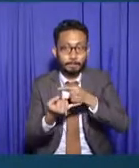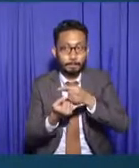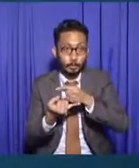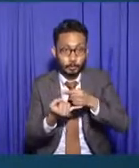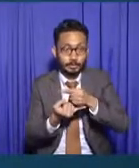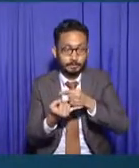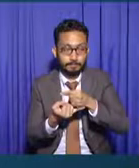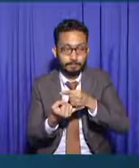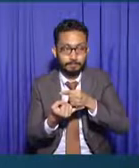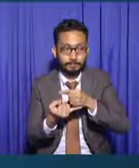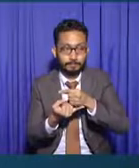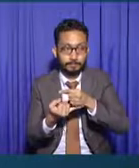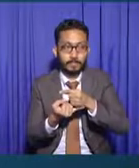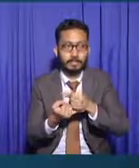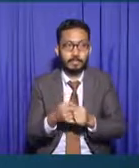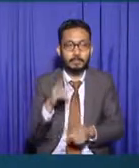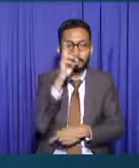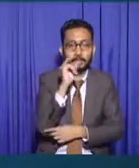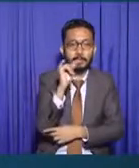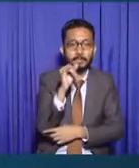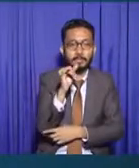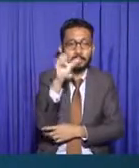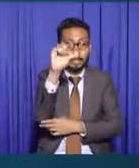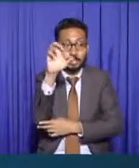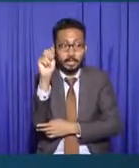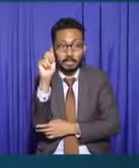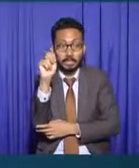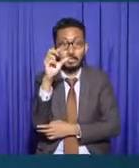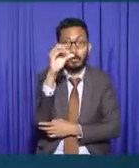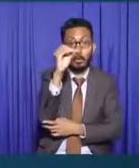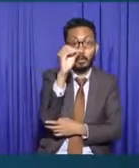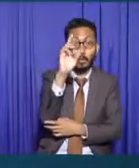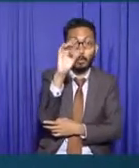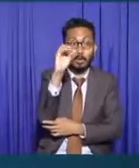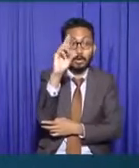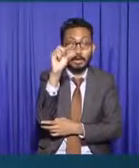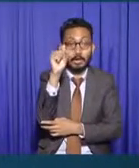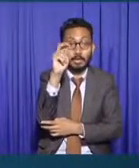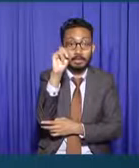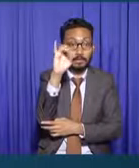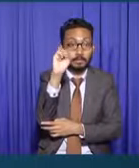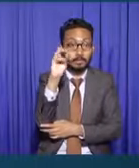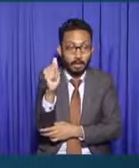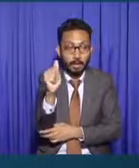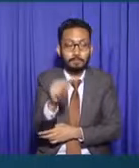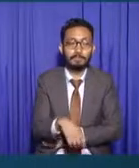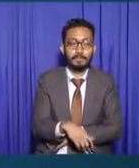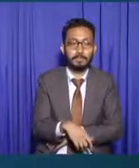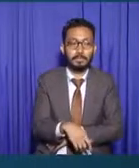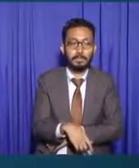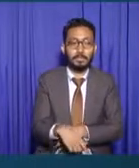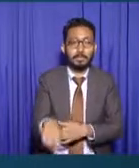komposisi jin sesuatu organisme genotip sesuatu